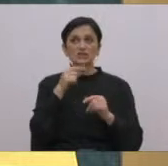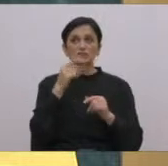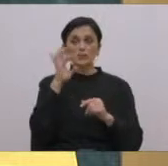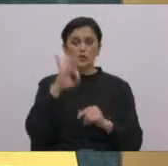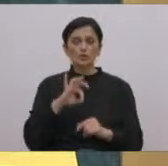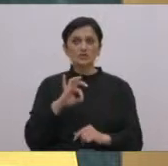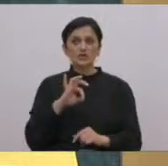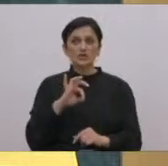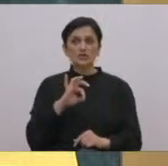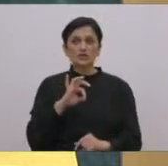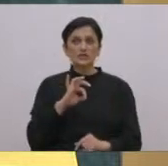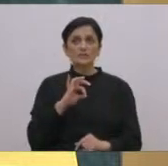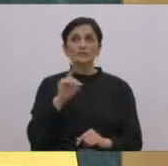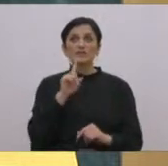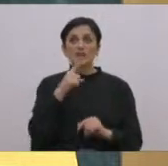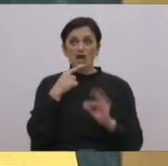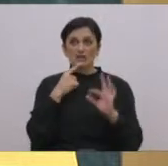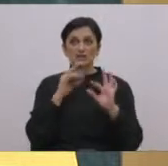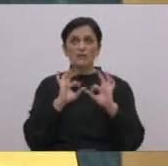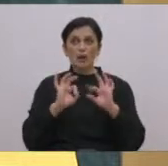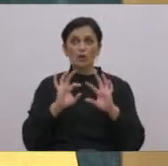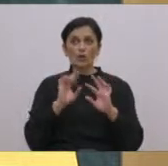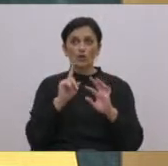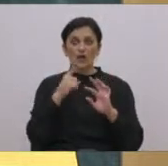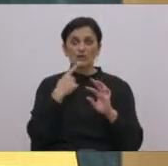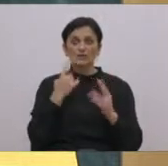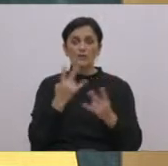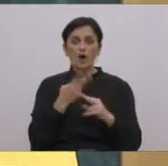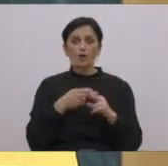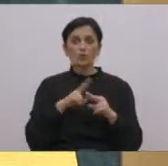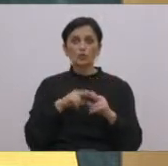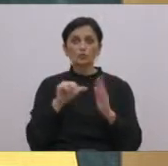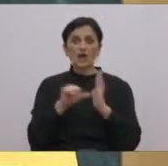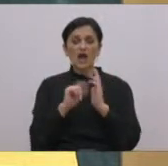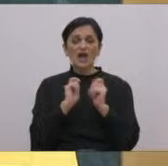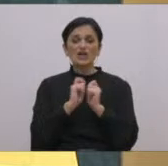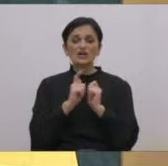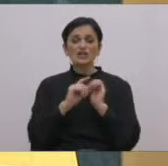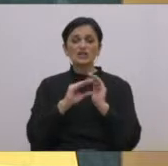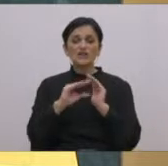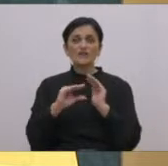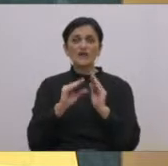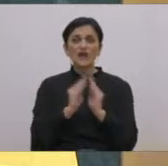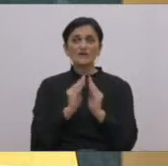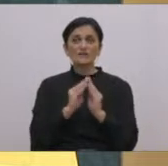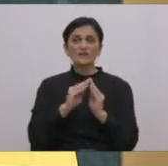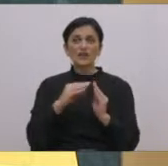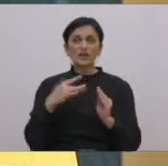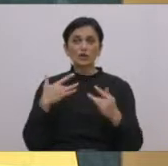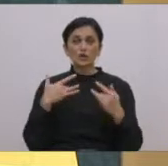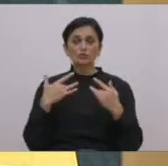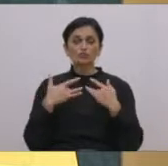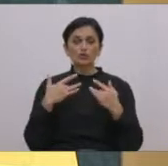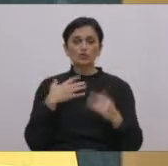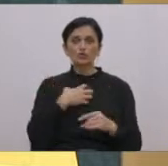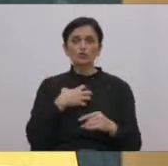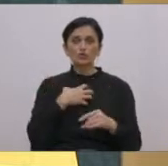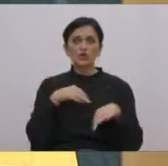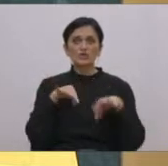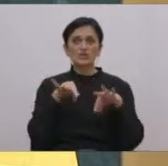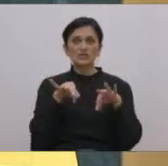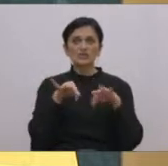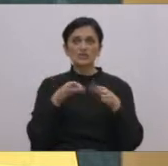procentit. Ratkva unda, investicie bși, glav, cankua rolt, tamashops, sautomul